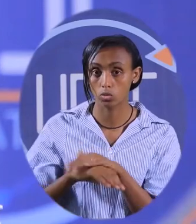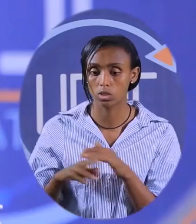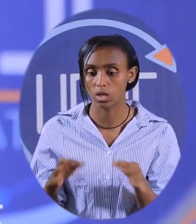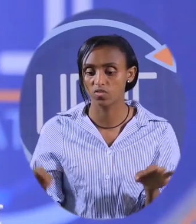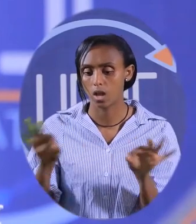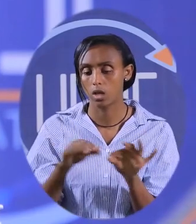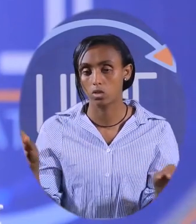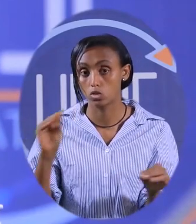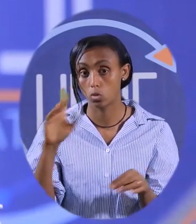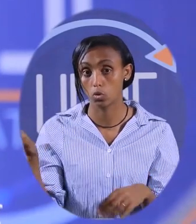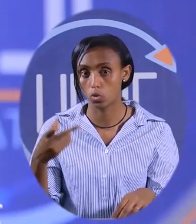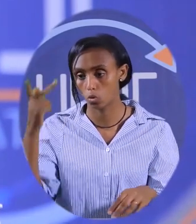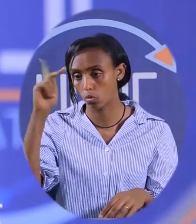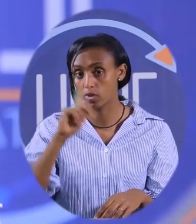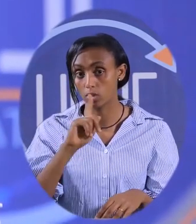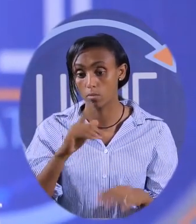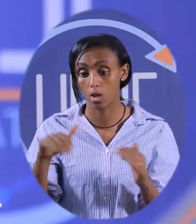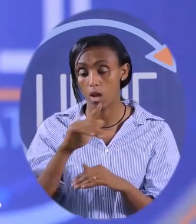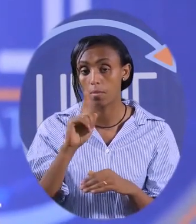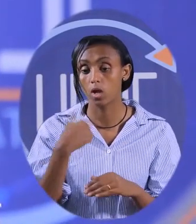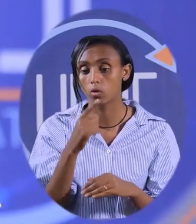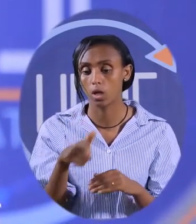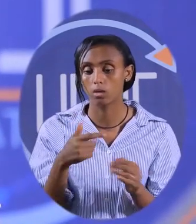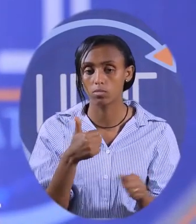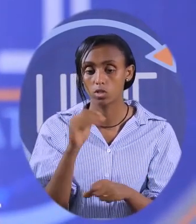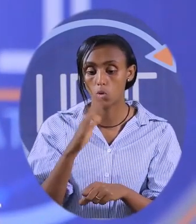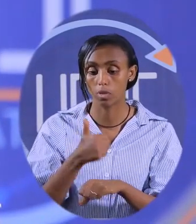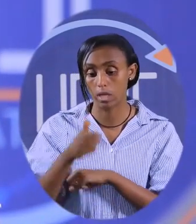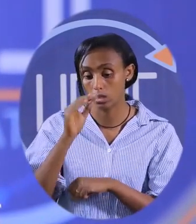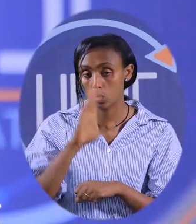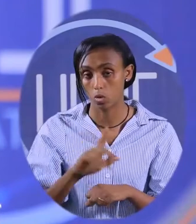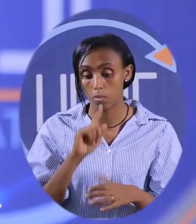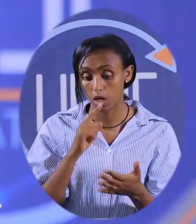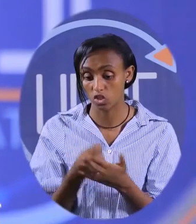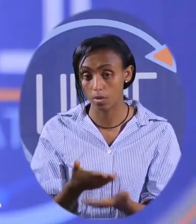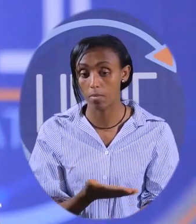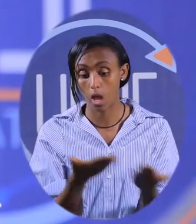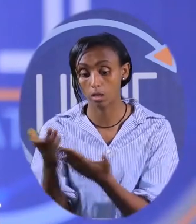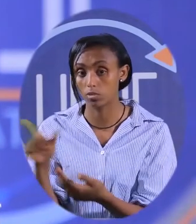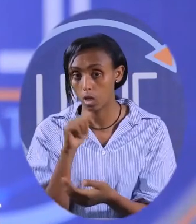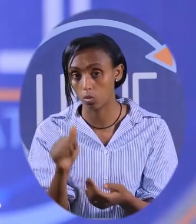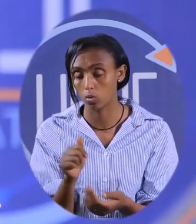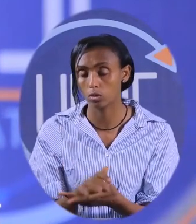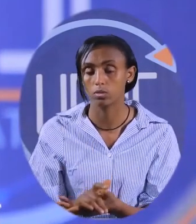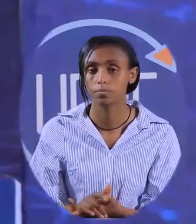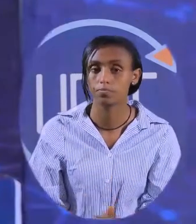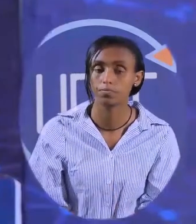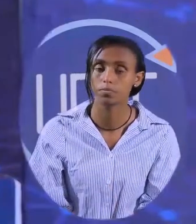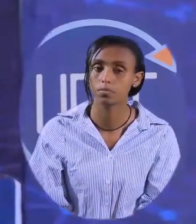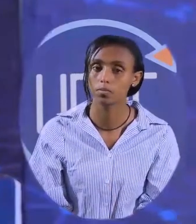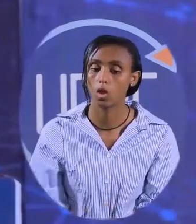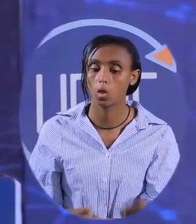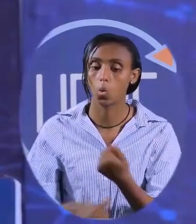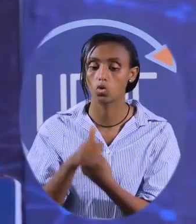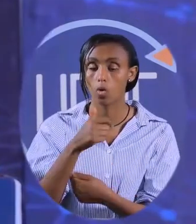የሚሆነው በተለይ እንደዚህ ሰዎችን የሚከስሰው ነው። መረጃም ያቀርብ ሰው ይሄ ምንድነው ይባለው?